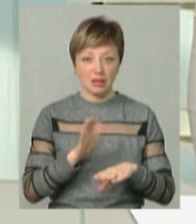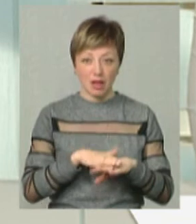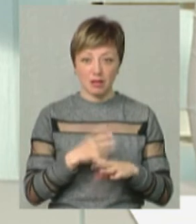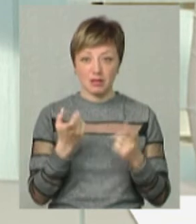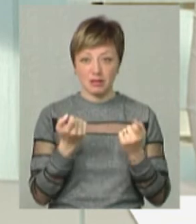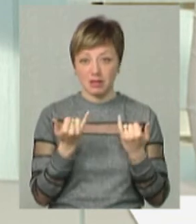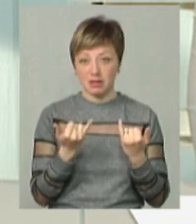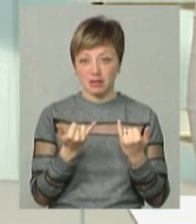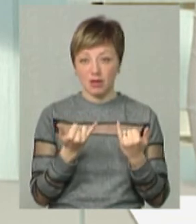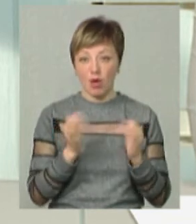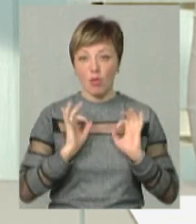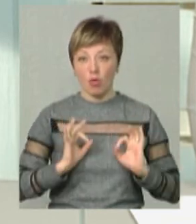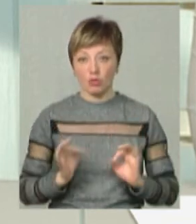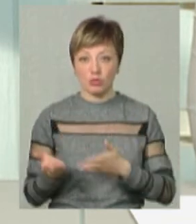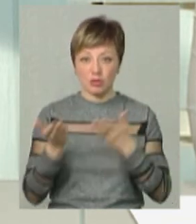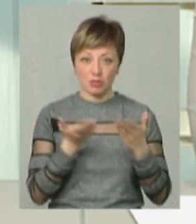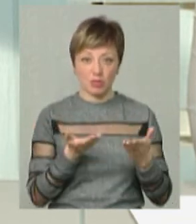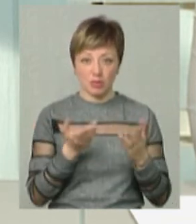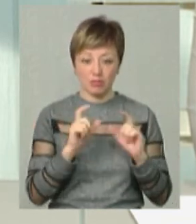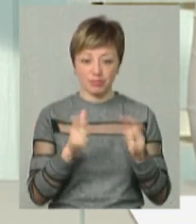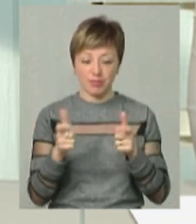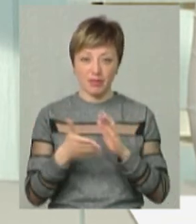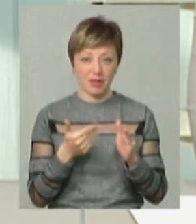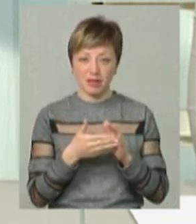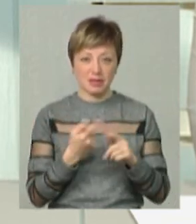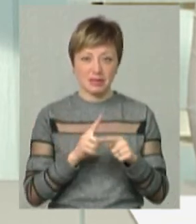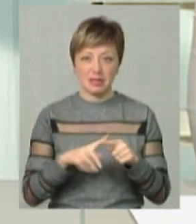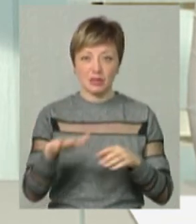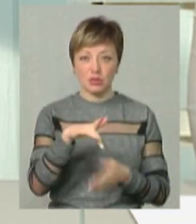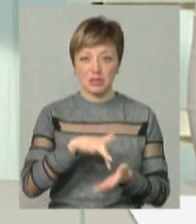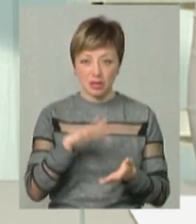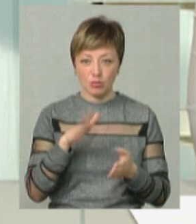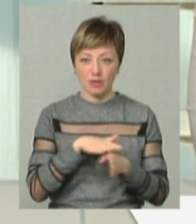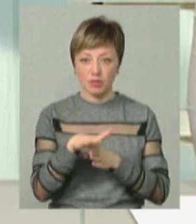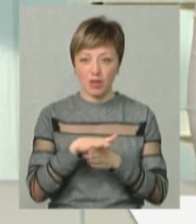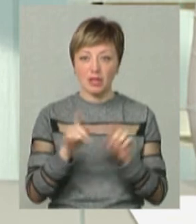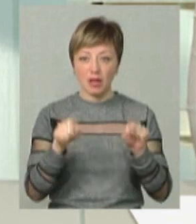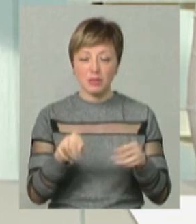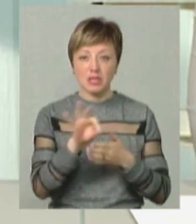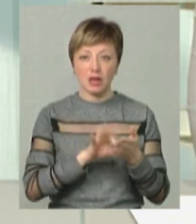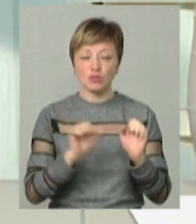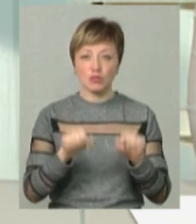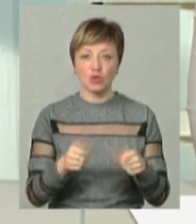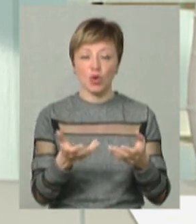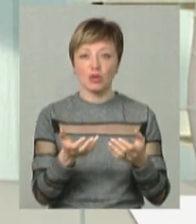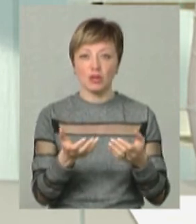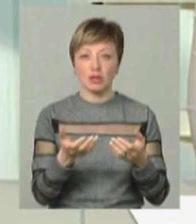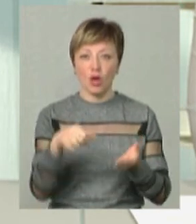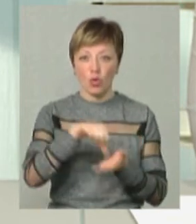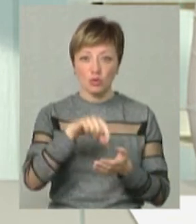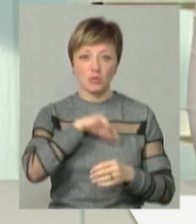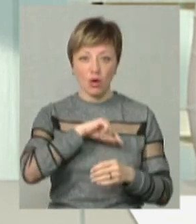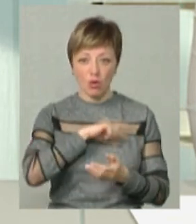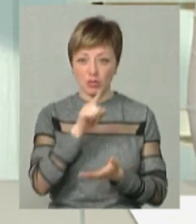в прокуратуру повістками викликали. Це на території центрів буде відбуватися. там же вони зразу можуть за участі